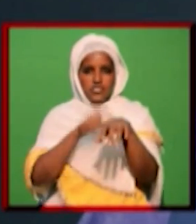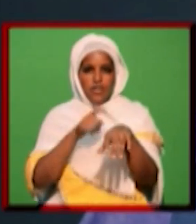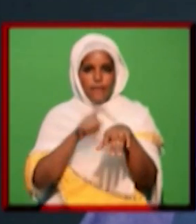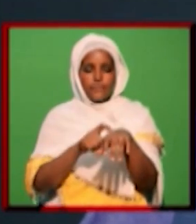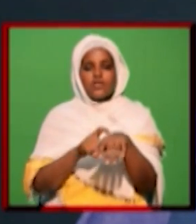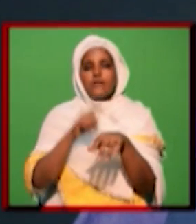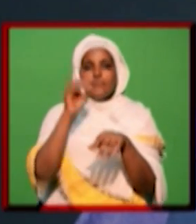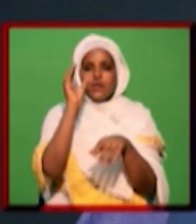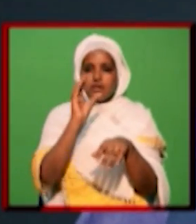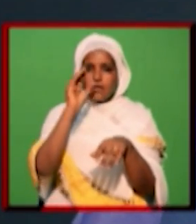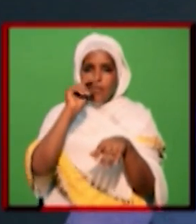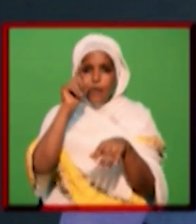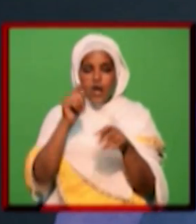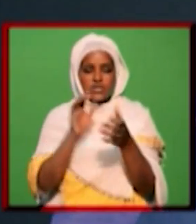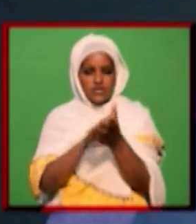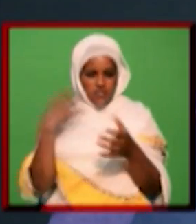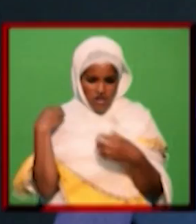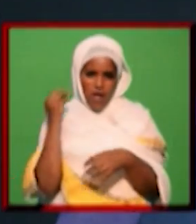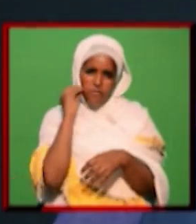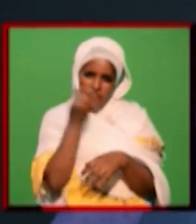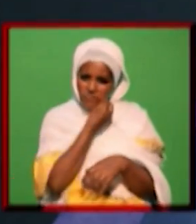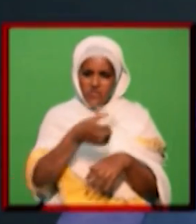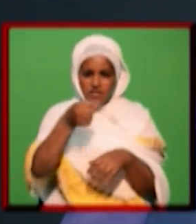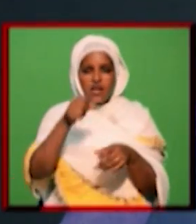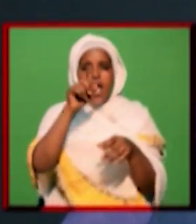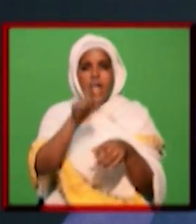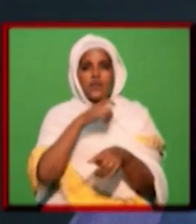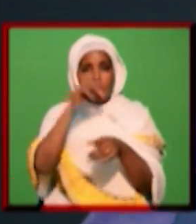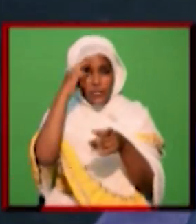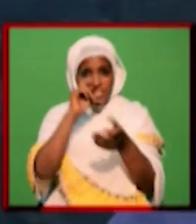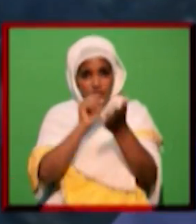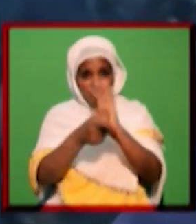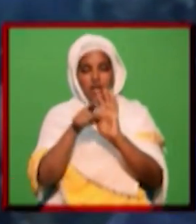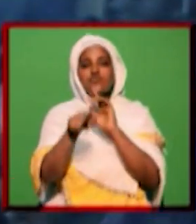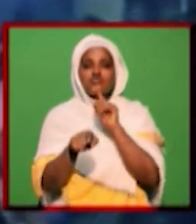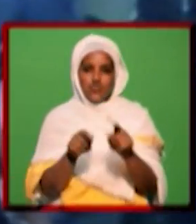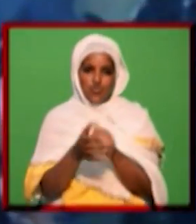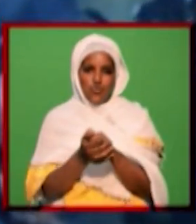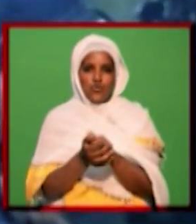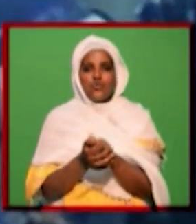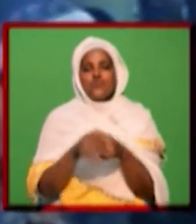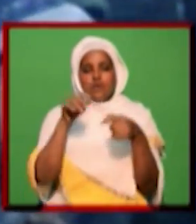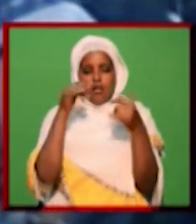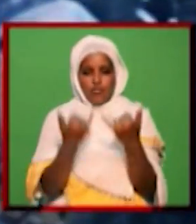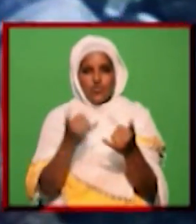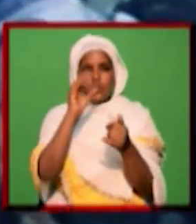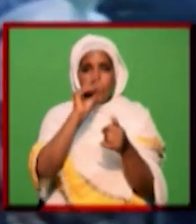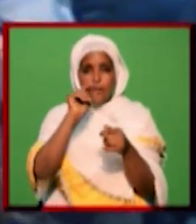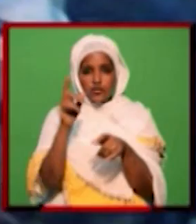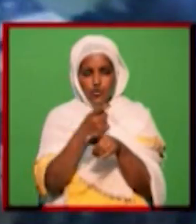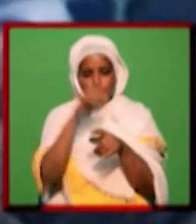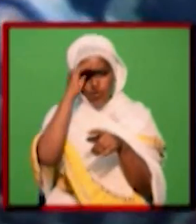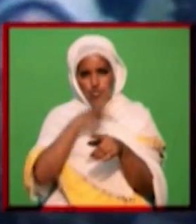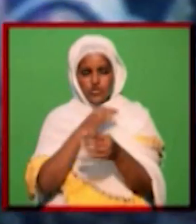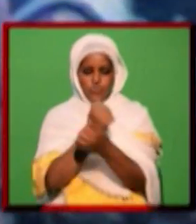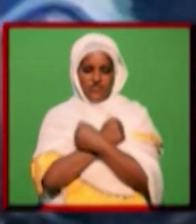ጊዜ በሰሙነ ህማማት እጅ መነሳሳት ሰላምታ መሰጣት የማይገባው ከዚህ የተነሳ ነው ሰሞኑ ህማማት ቢሆንም